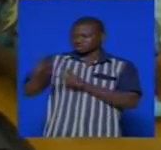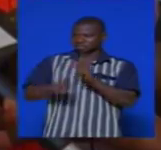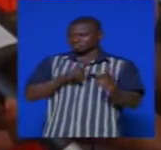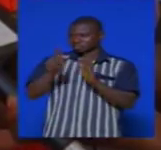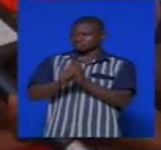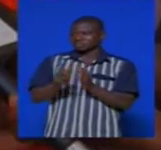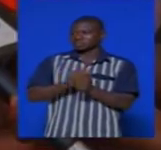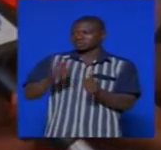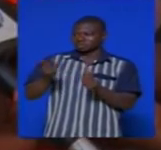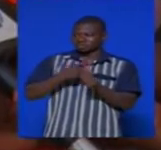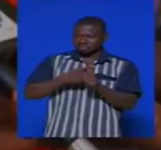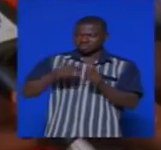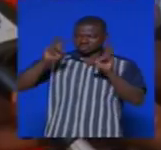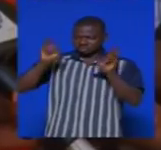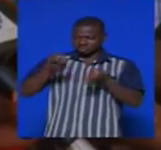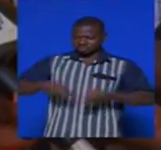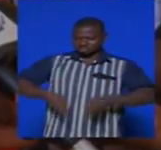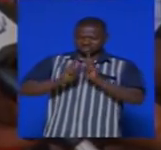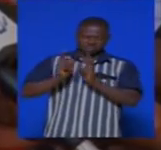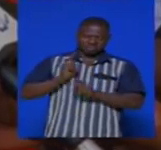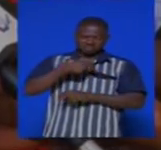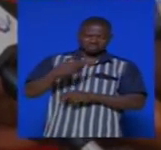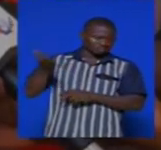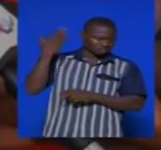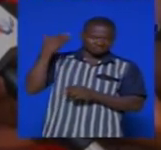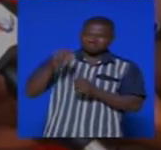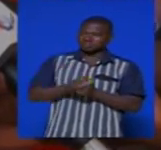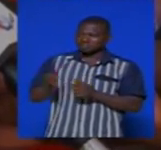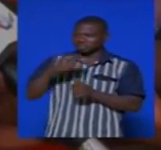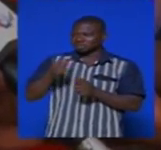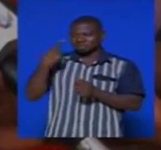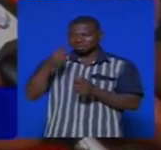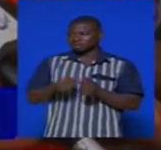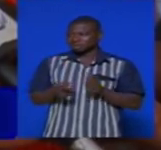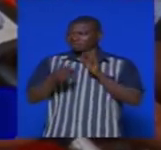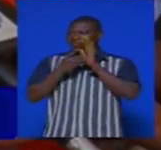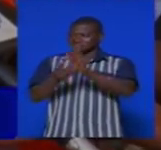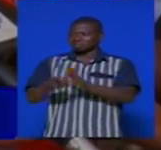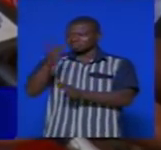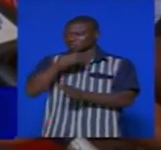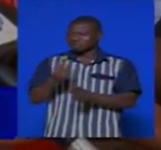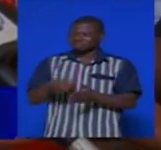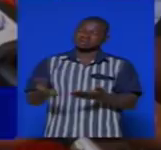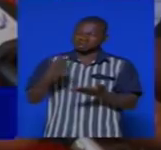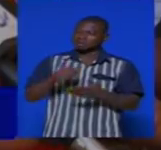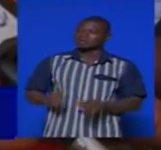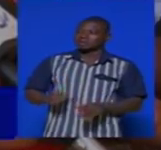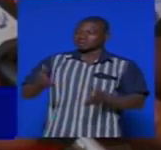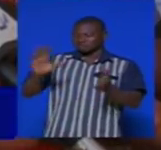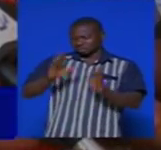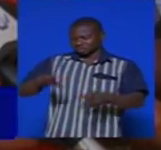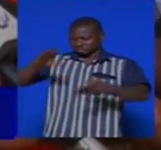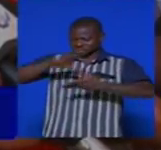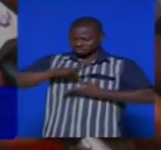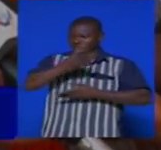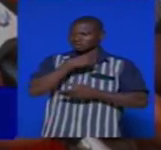première thématique va nous permettre de faire l'état des lieux de la participation citoyenne, de dégager les acquis et les insuffisances. La deuxième présentation